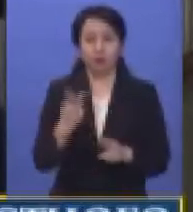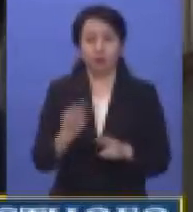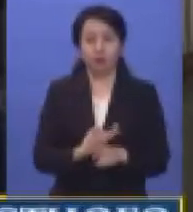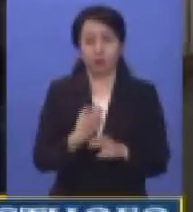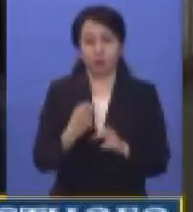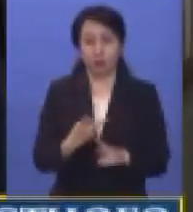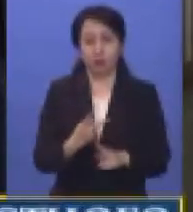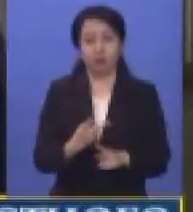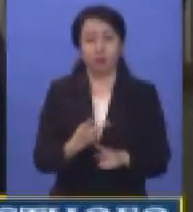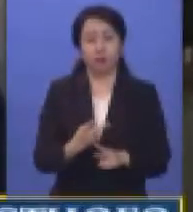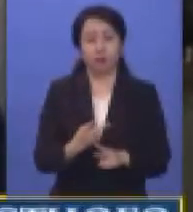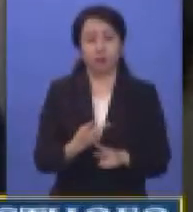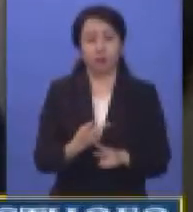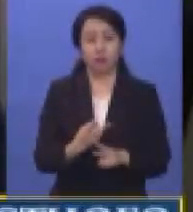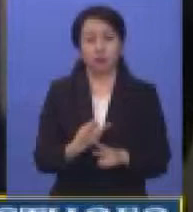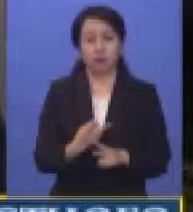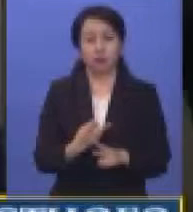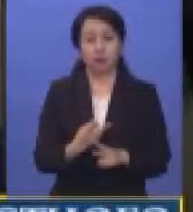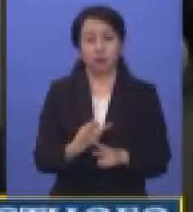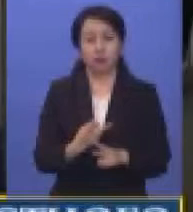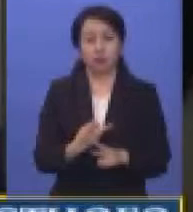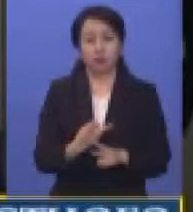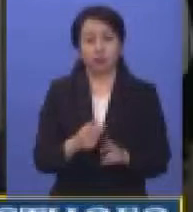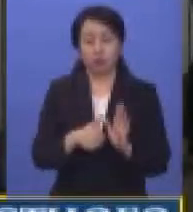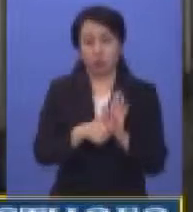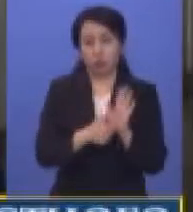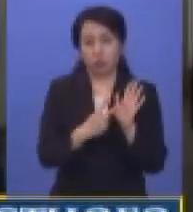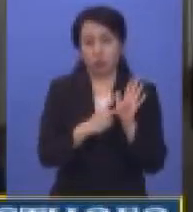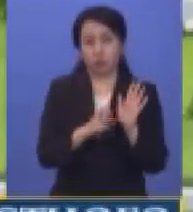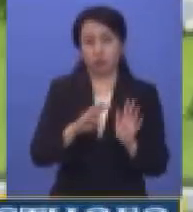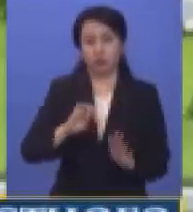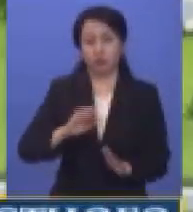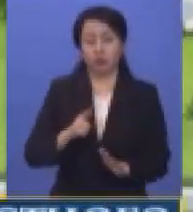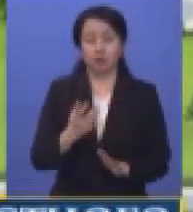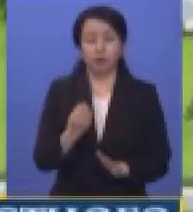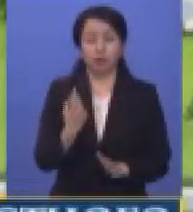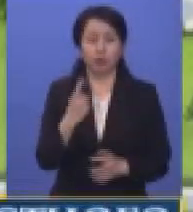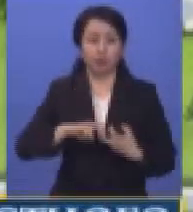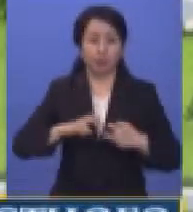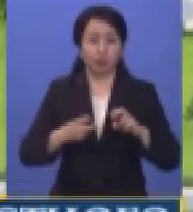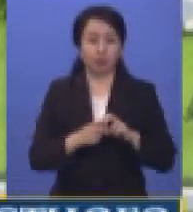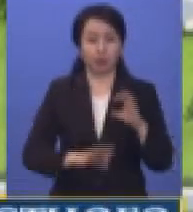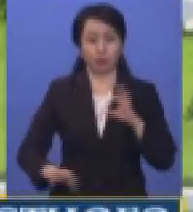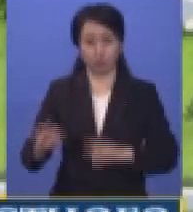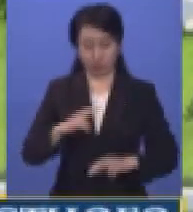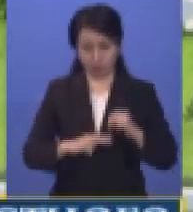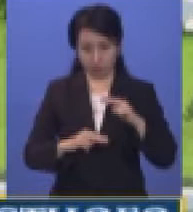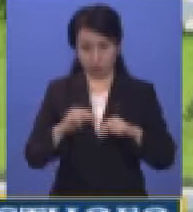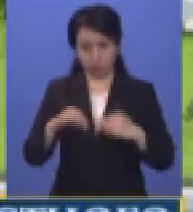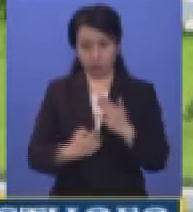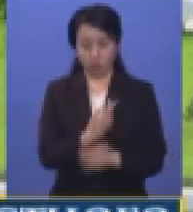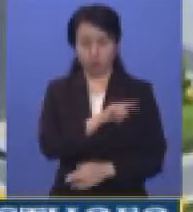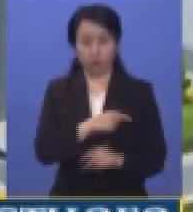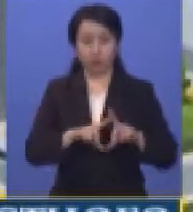безопасности. А это опять-таки, там, по-моему, 600-700 миллионов тенге. Еще один проблемный проект – это строительство новой